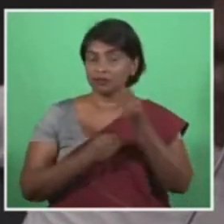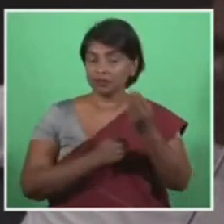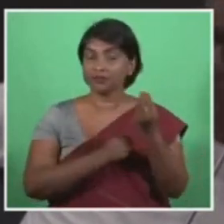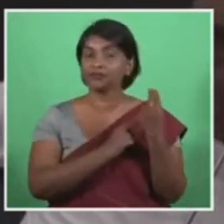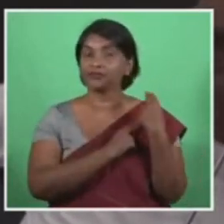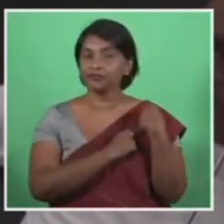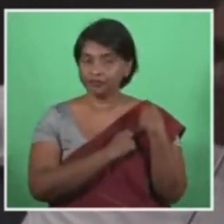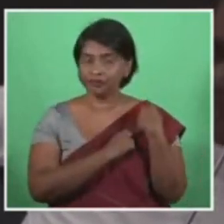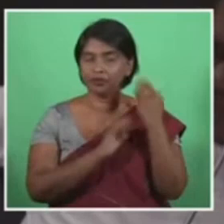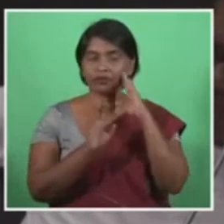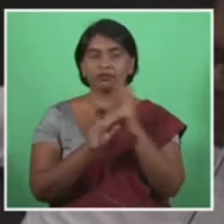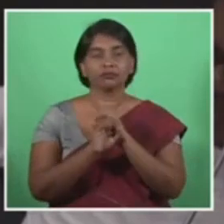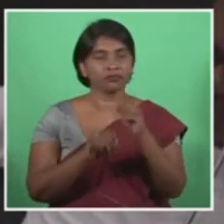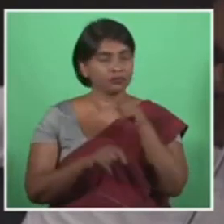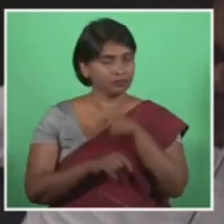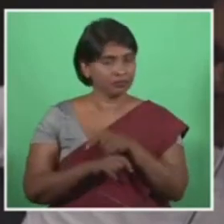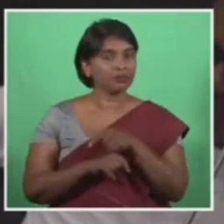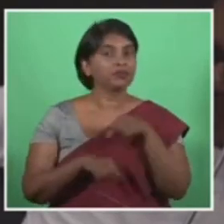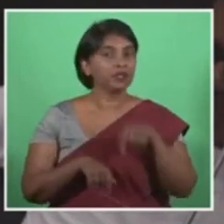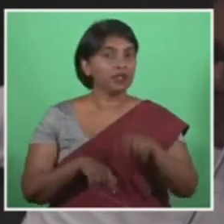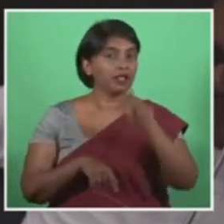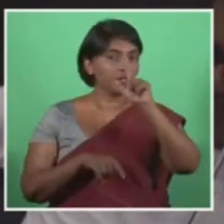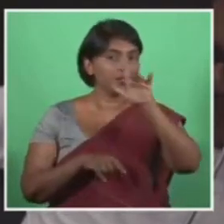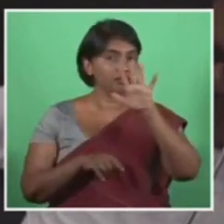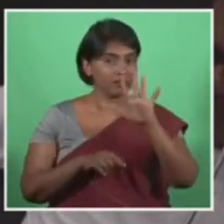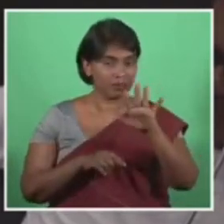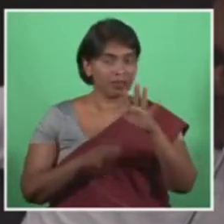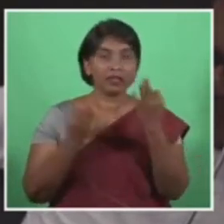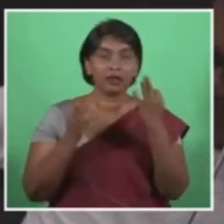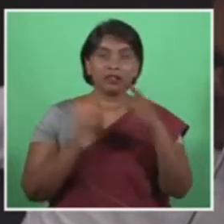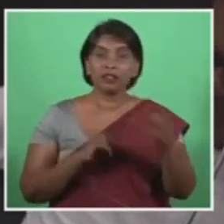बहार दी मे फनिवीडे तमाई मे हत्या पश्विनी निदहस दिने।